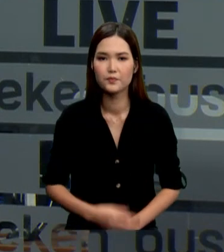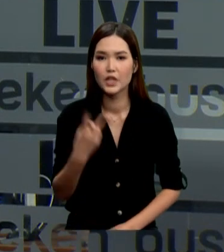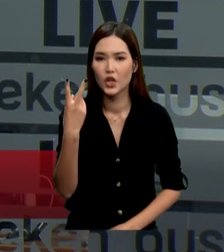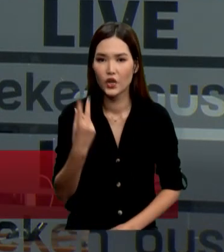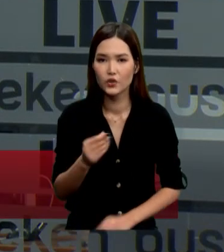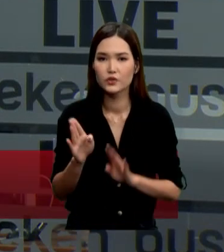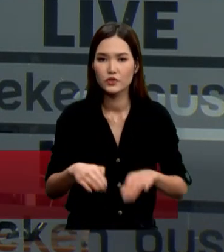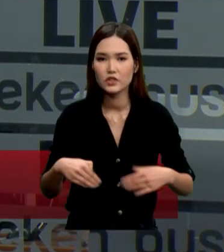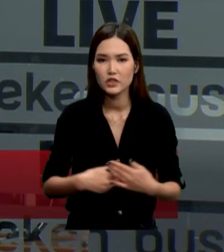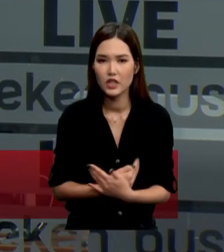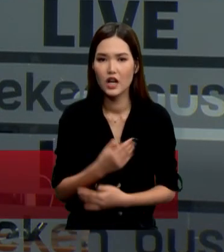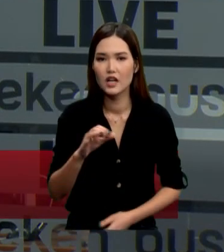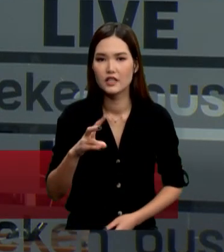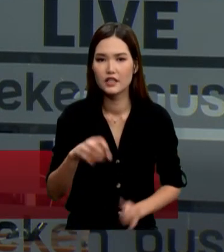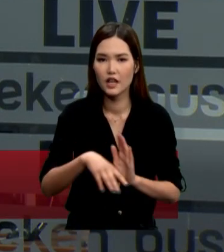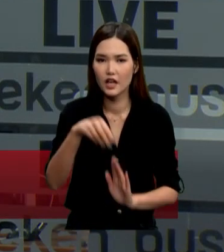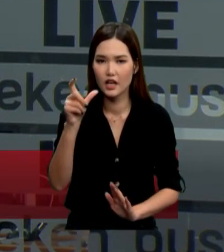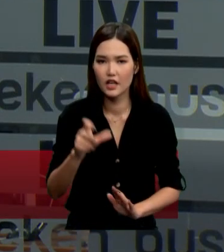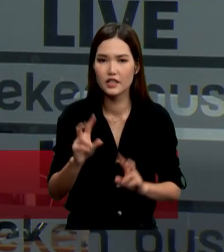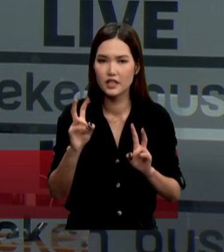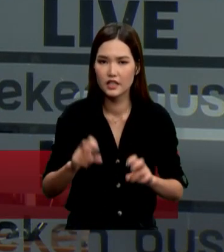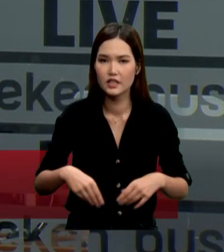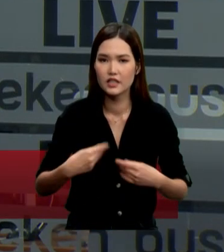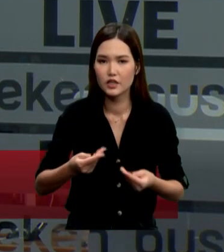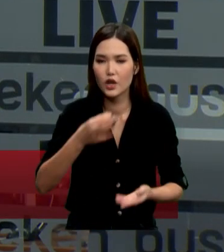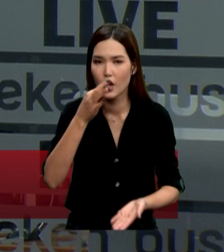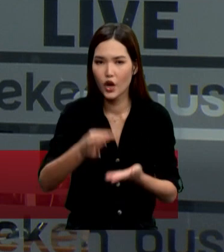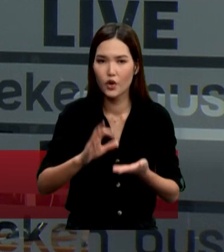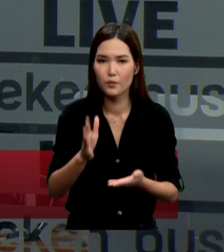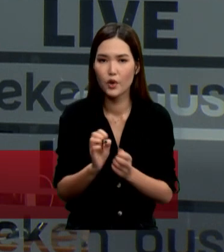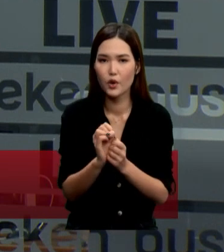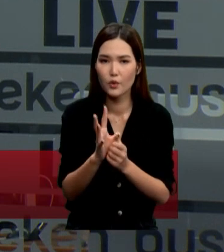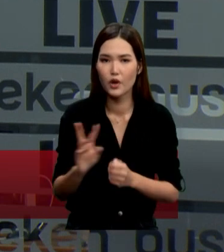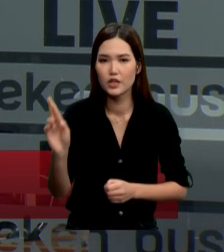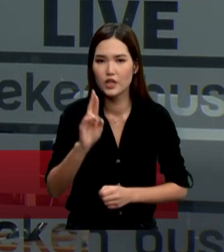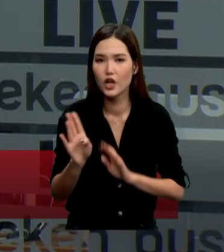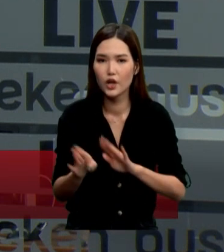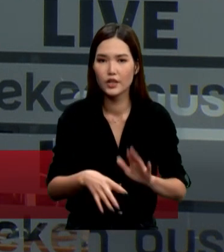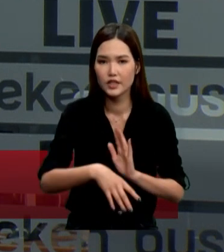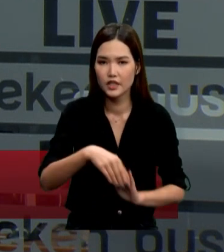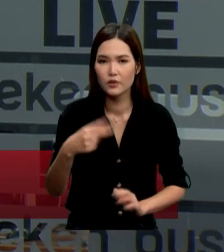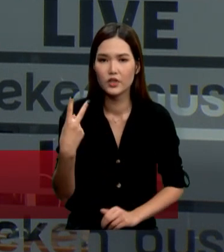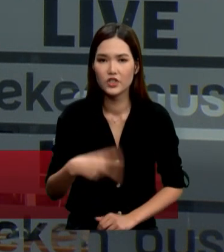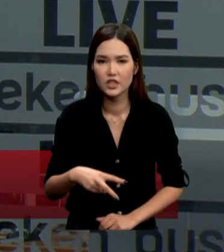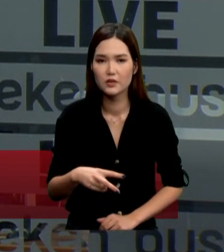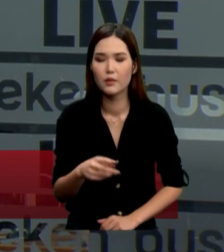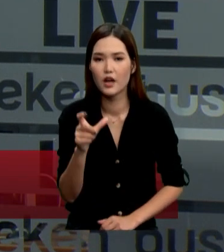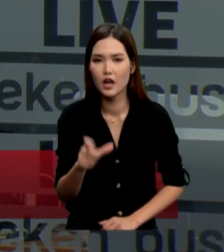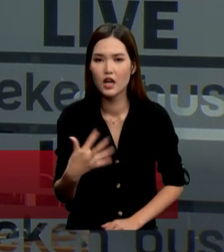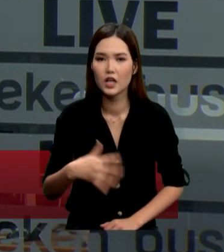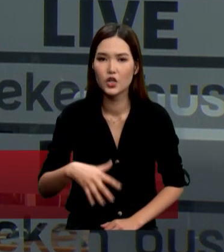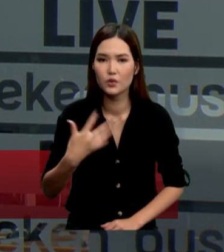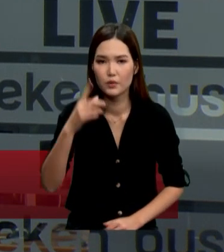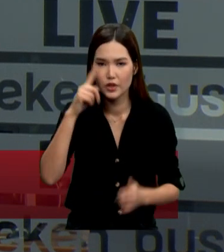Екі күннен соң жаңа сенат депутаттарының есімі белгілі болады. 14 қаңтарда өтетін сайлауда 20 мандатқа 55